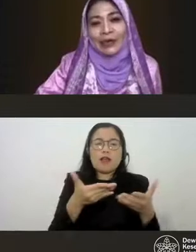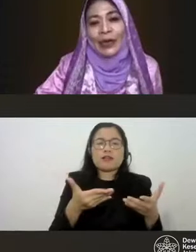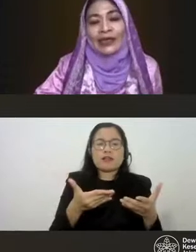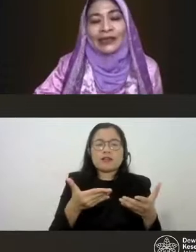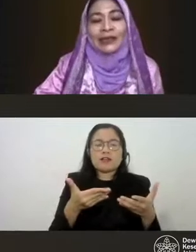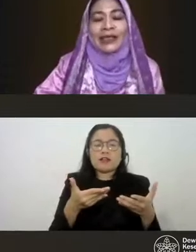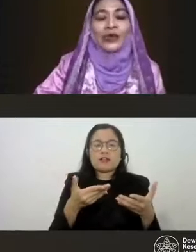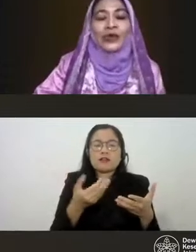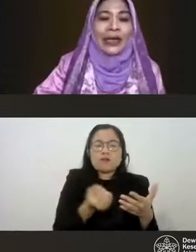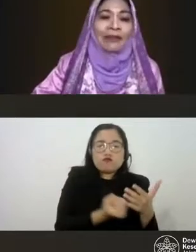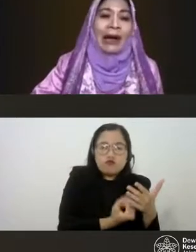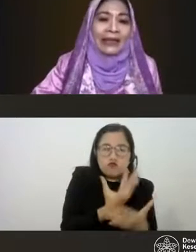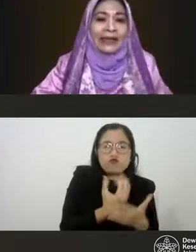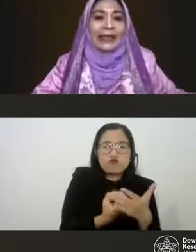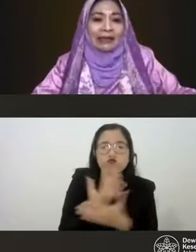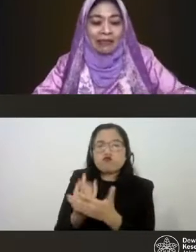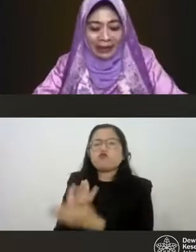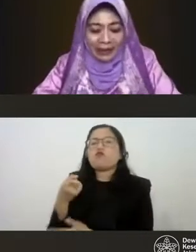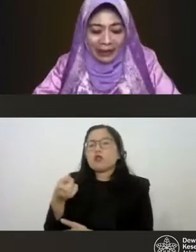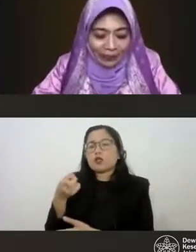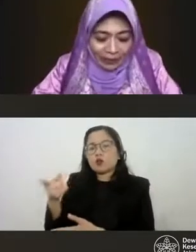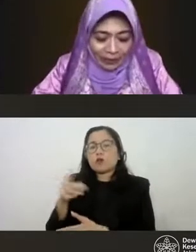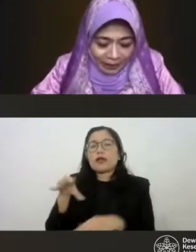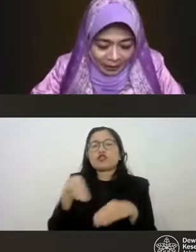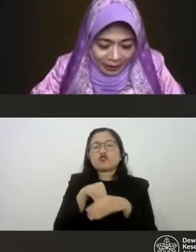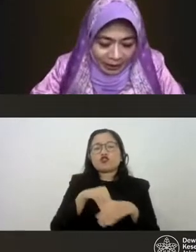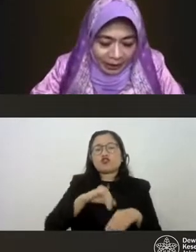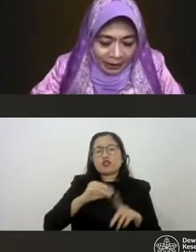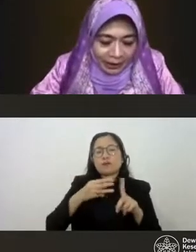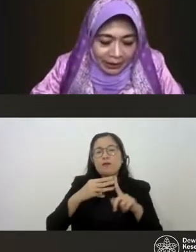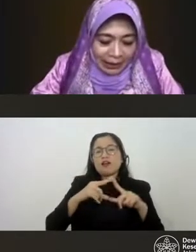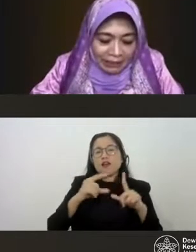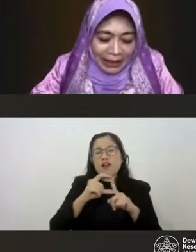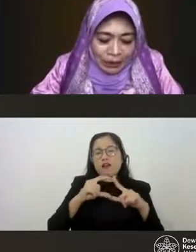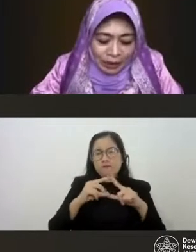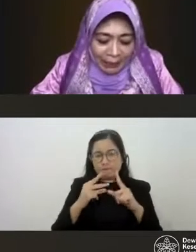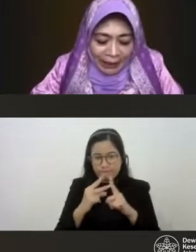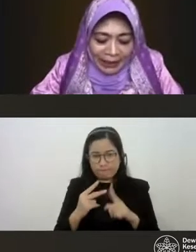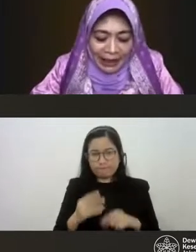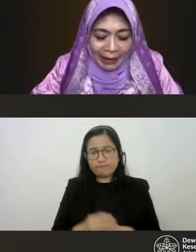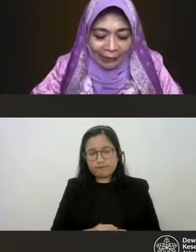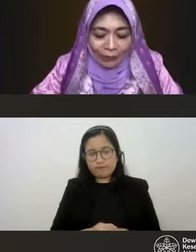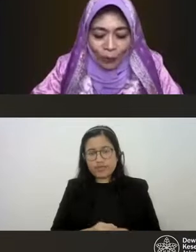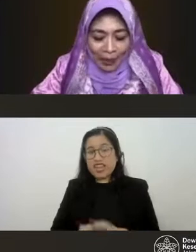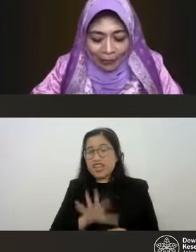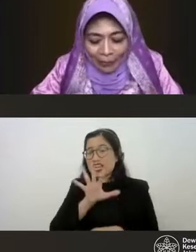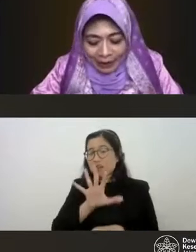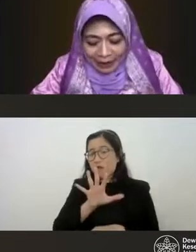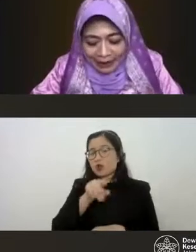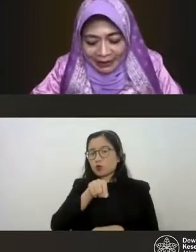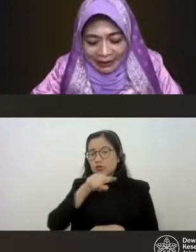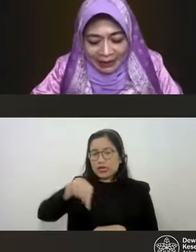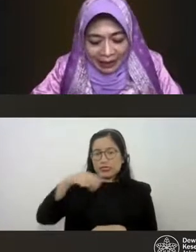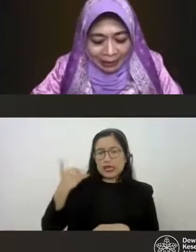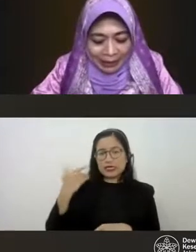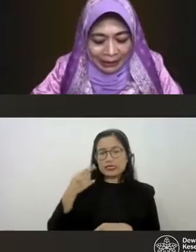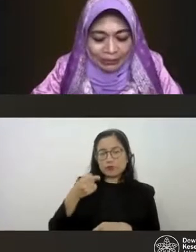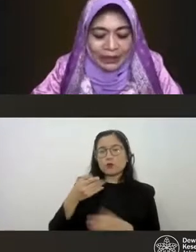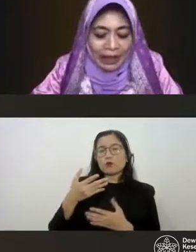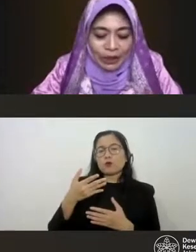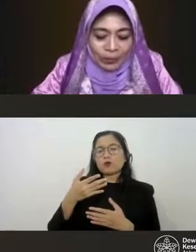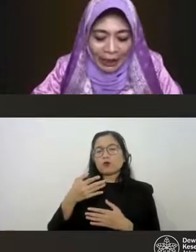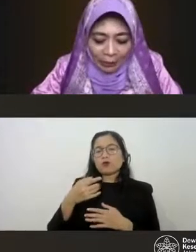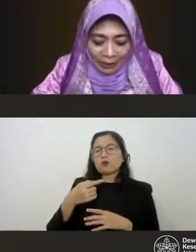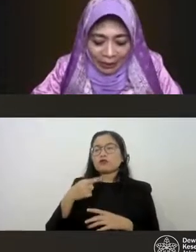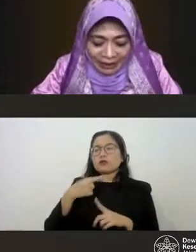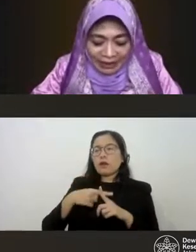melestarikan lingkungan itu adalah bagian dari ibadah. Kelima isu utama ini dalam upaya penguatan literasi agama tersebut